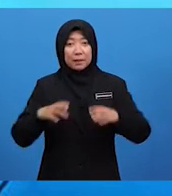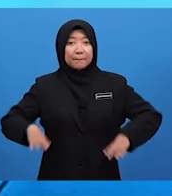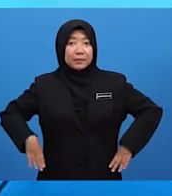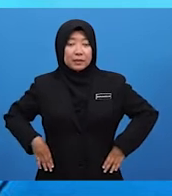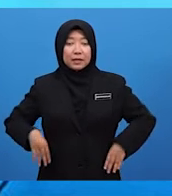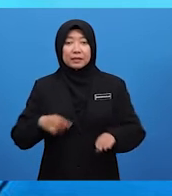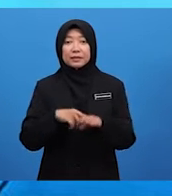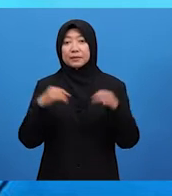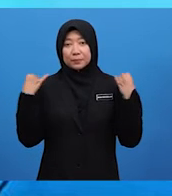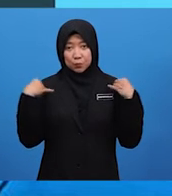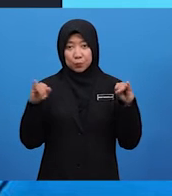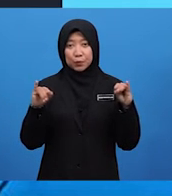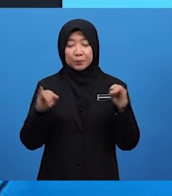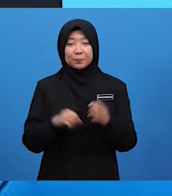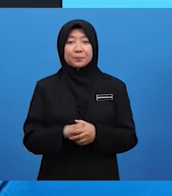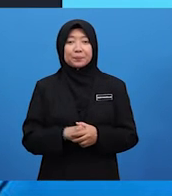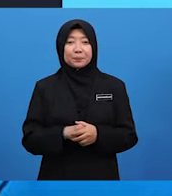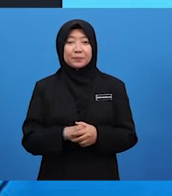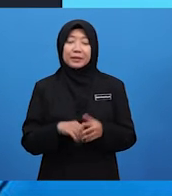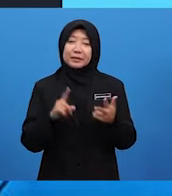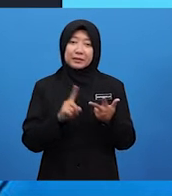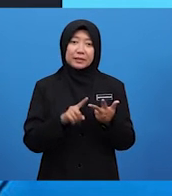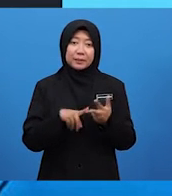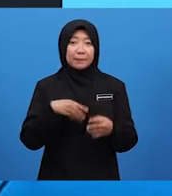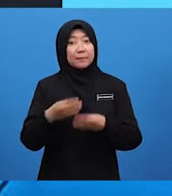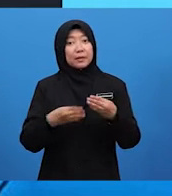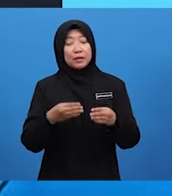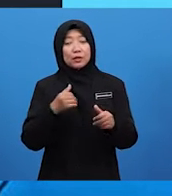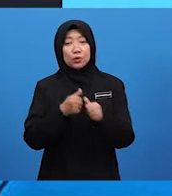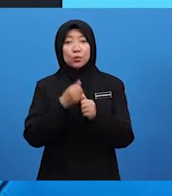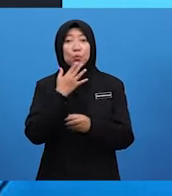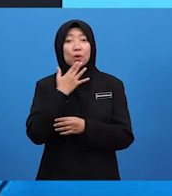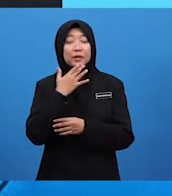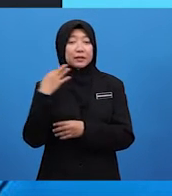pasaran. Ketiga, benang mengikut warna fabrik.